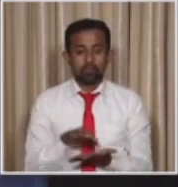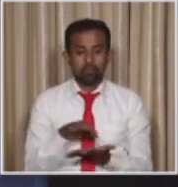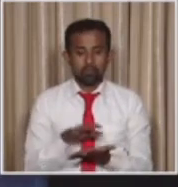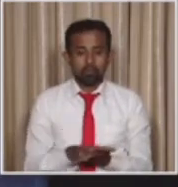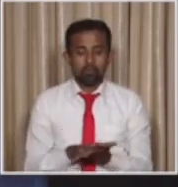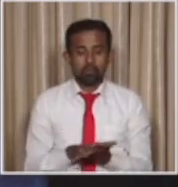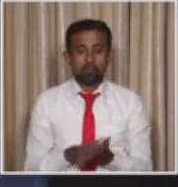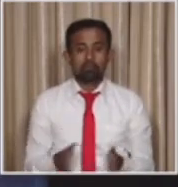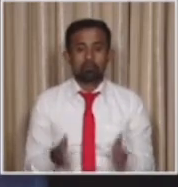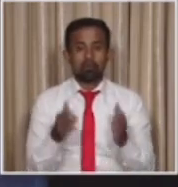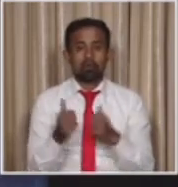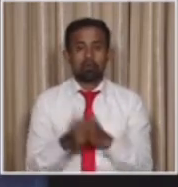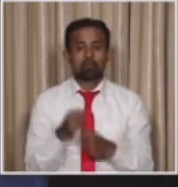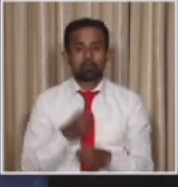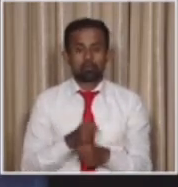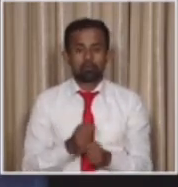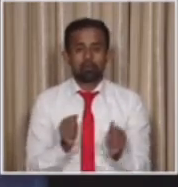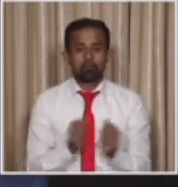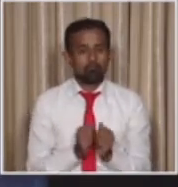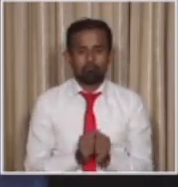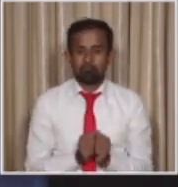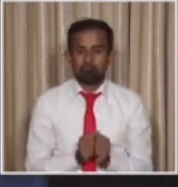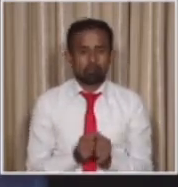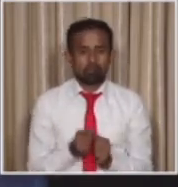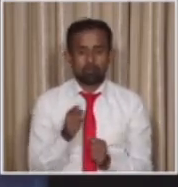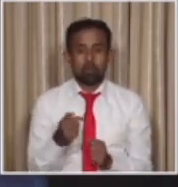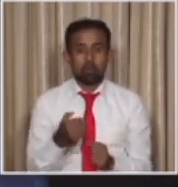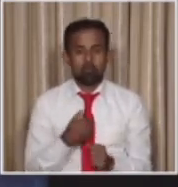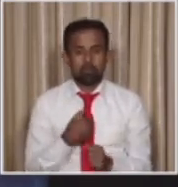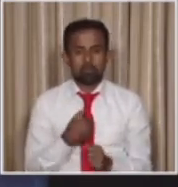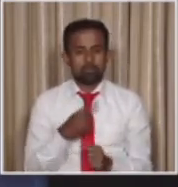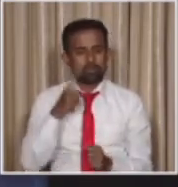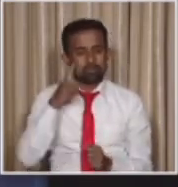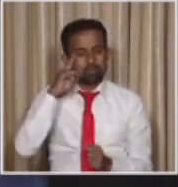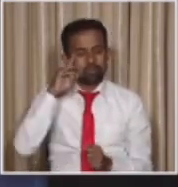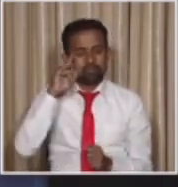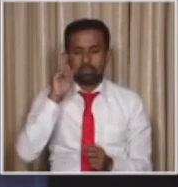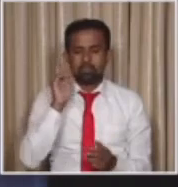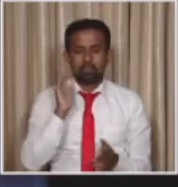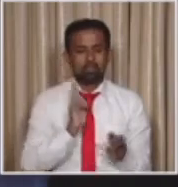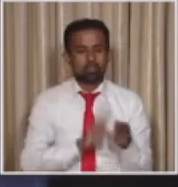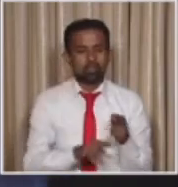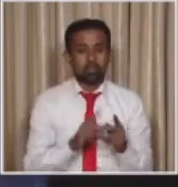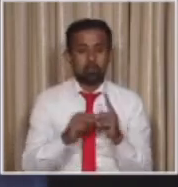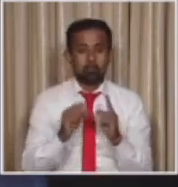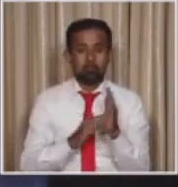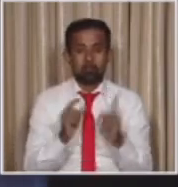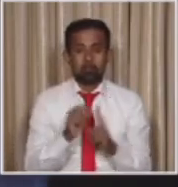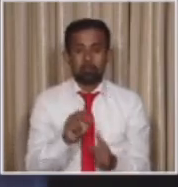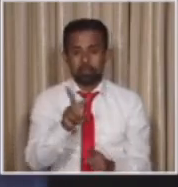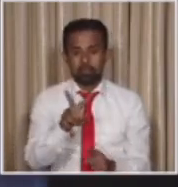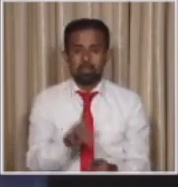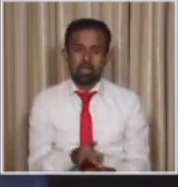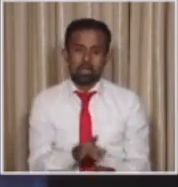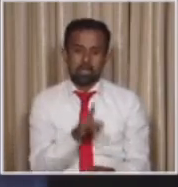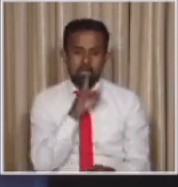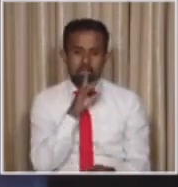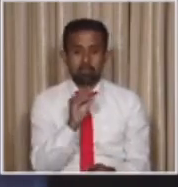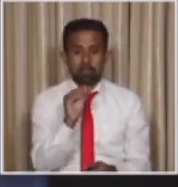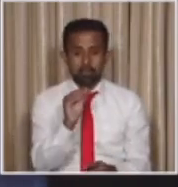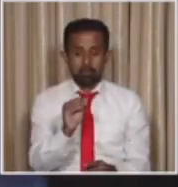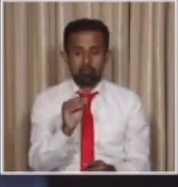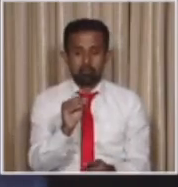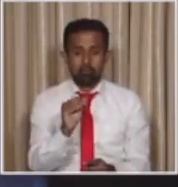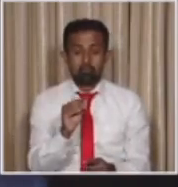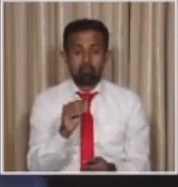ගන්න මාර්ගයක් හදන ආණ්ඩුව කටයුතු කරයි කියලා මම පිළිකුලෙන් ඉදුව හෙලා දකින ඔය මන්ත්‍රීවරු දෙන්නට විලිලැජ්ජාවක් තිබුණා නම්